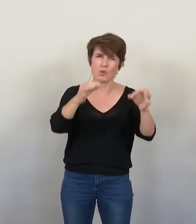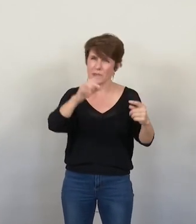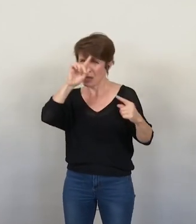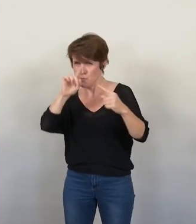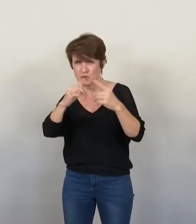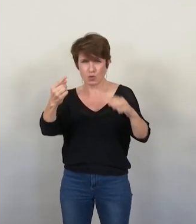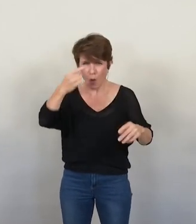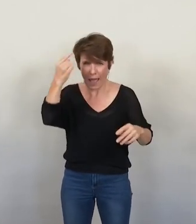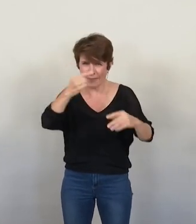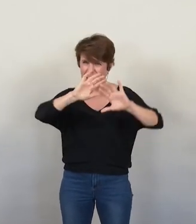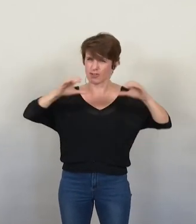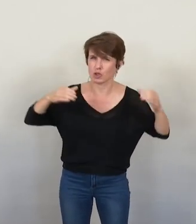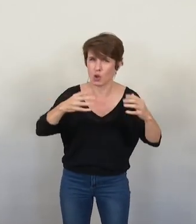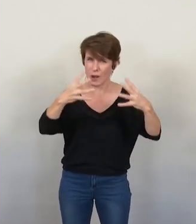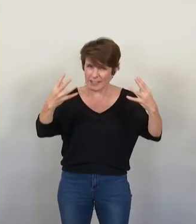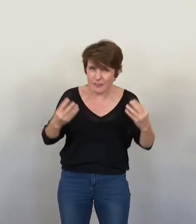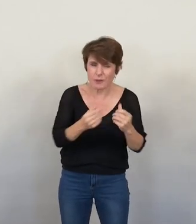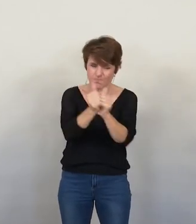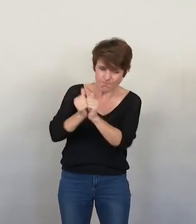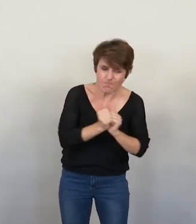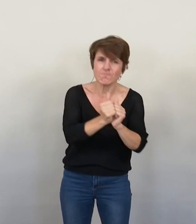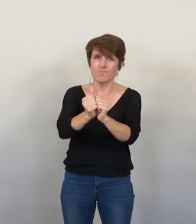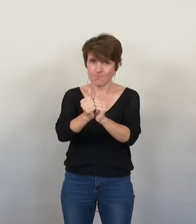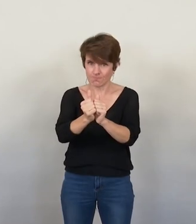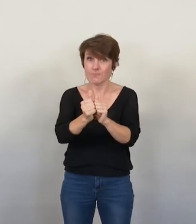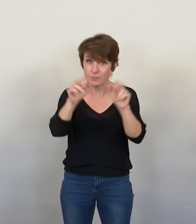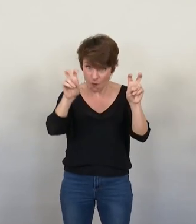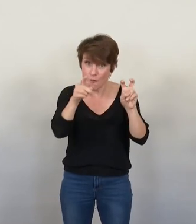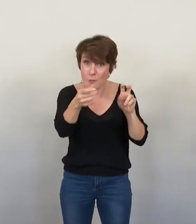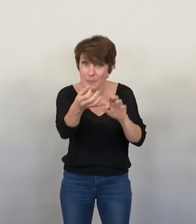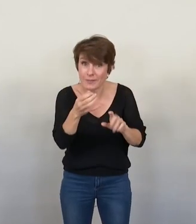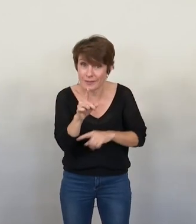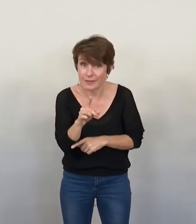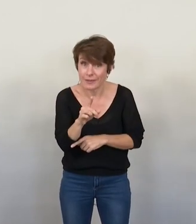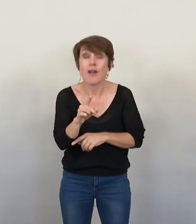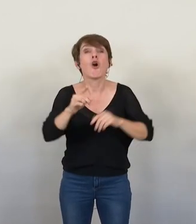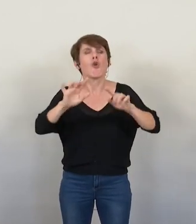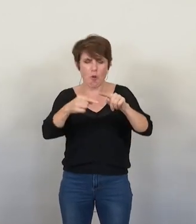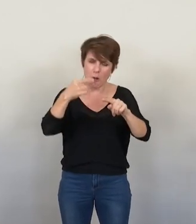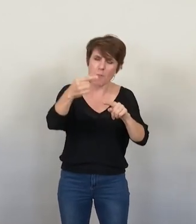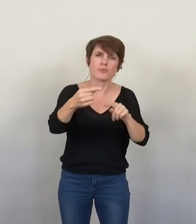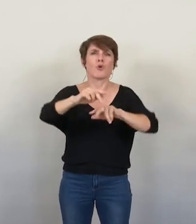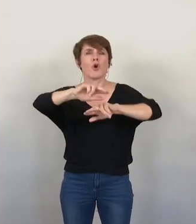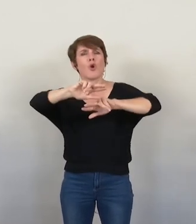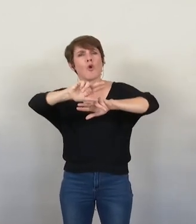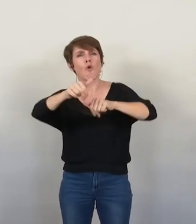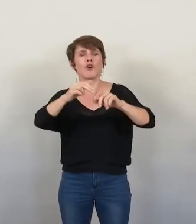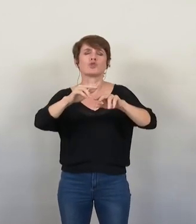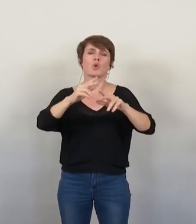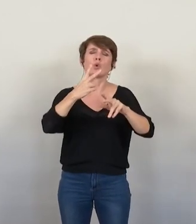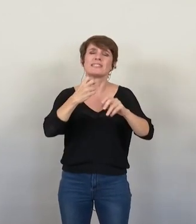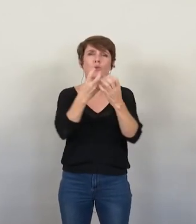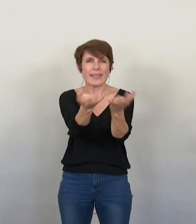collective je vous cite toujours dès 2020 en réunissant les acteurs du logement lors d'une convention citoyenne